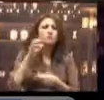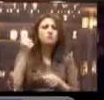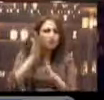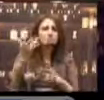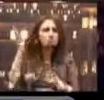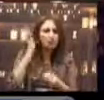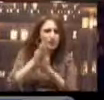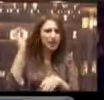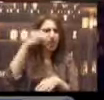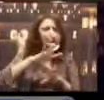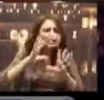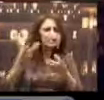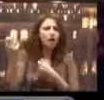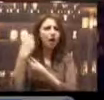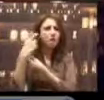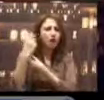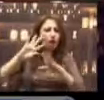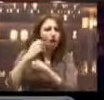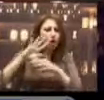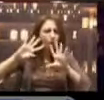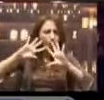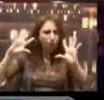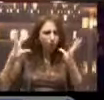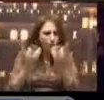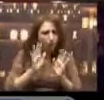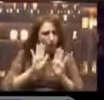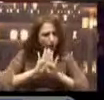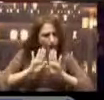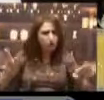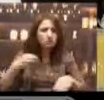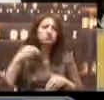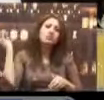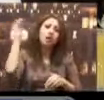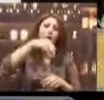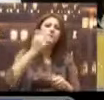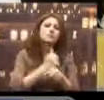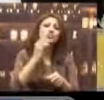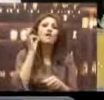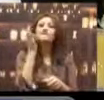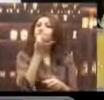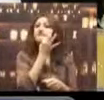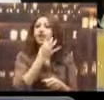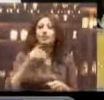افهم حاجات زياده. عملنا الفيلم ونجح.